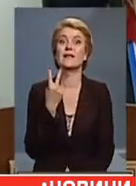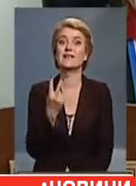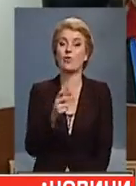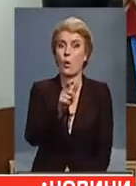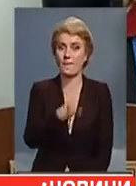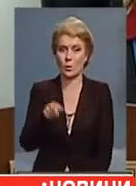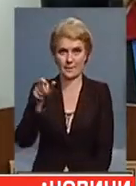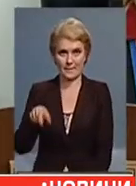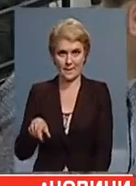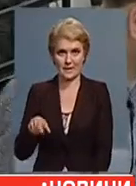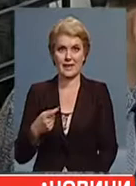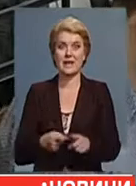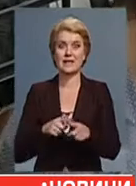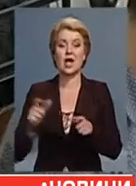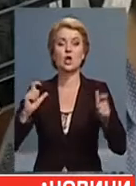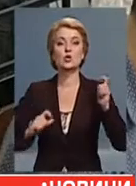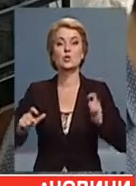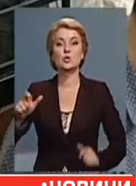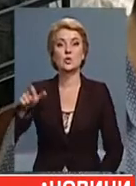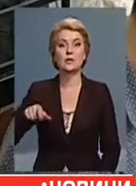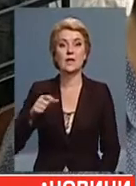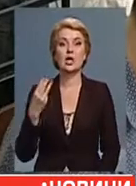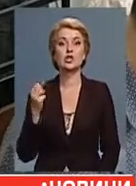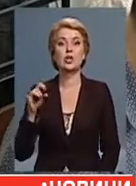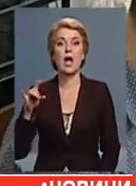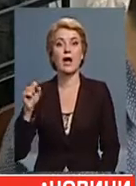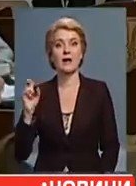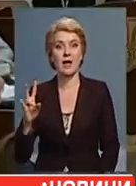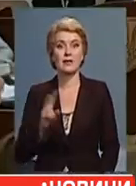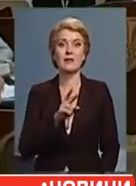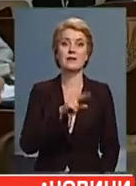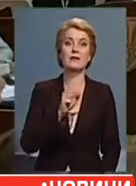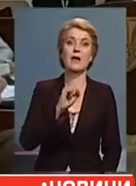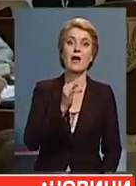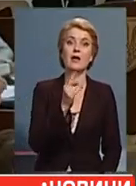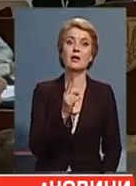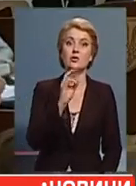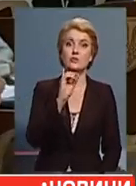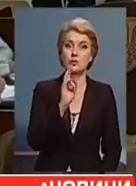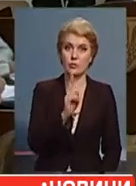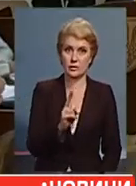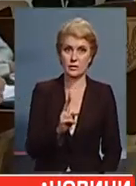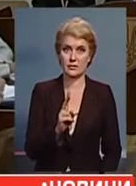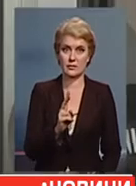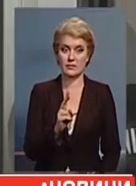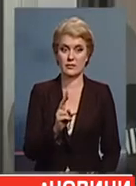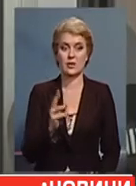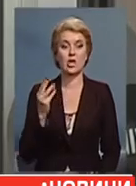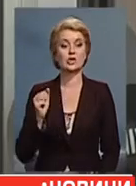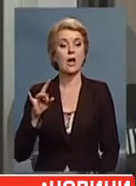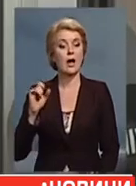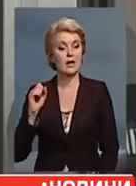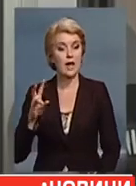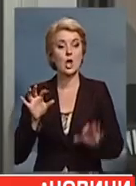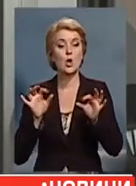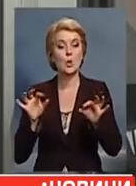потерпілих. Це студенти Роман Шаран та Деніс Дацюк. Ось що потерпілий Роман Шаран